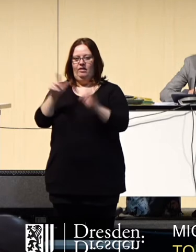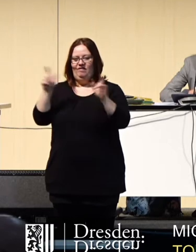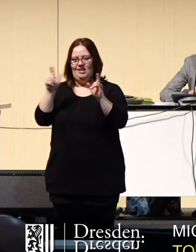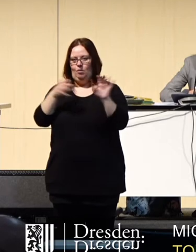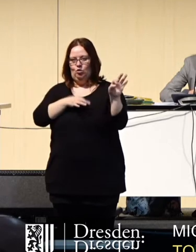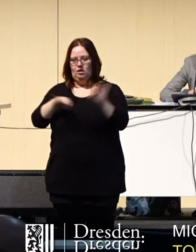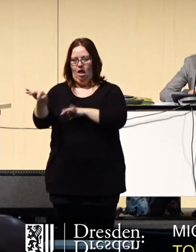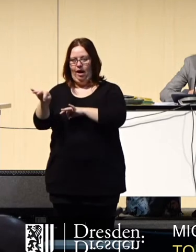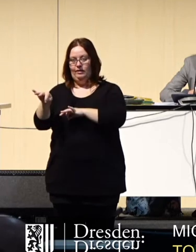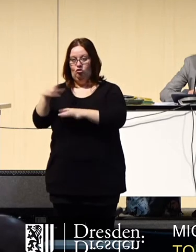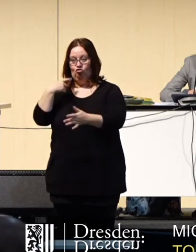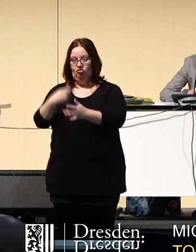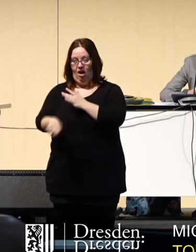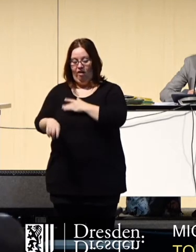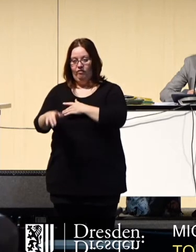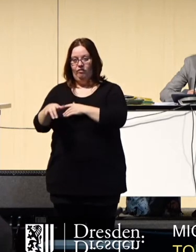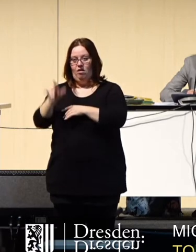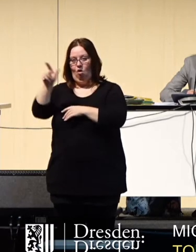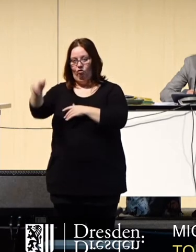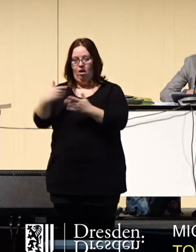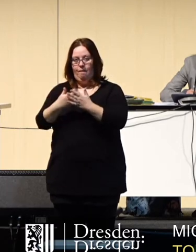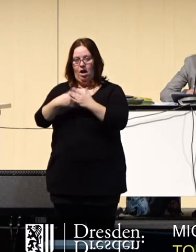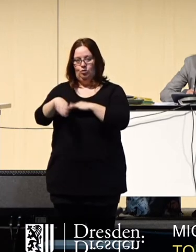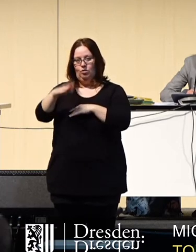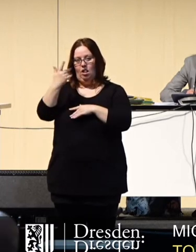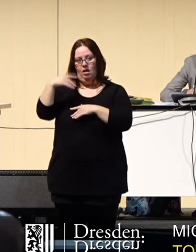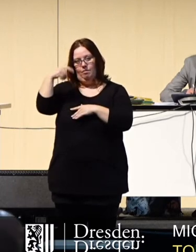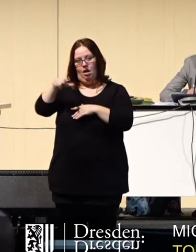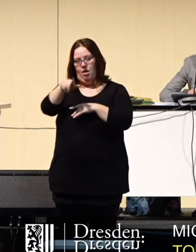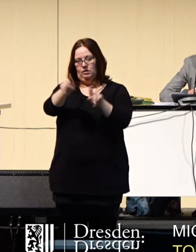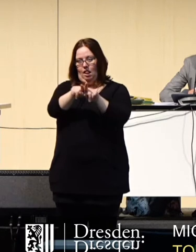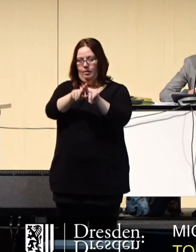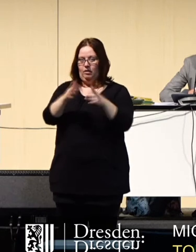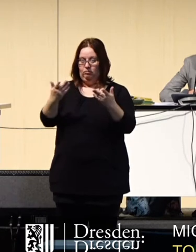vergleichbare Sanktionen wie gegen die Herren Taufkirch und Bachmann zu verhängen?